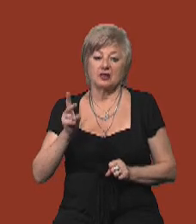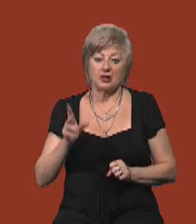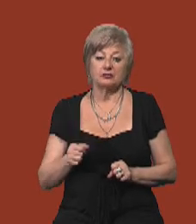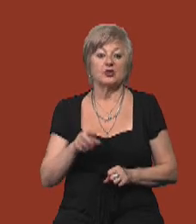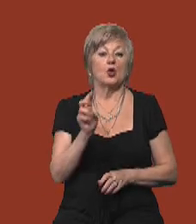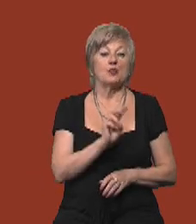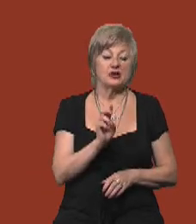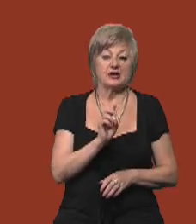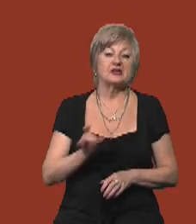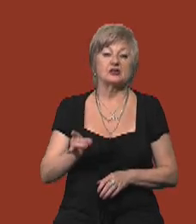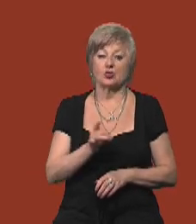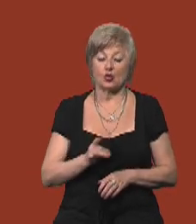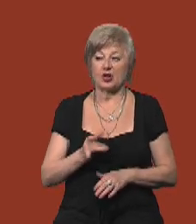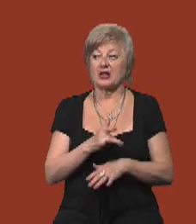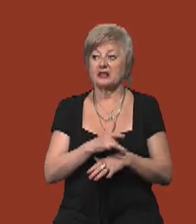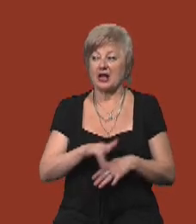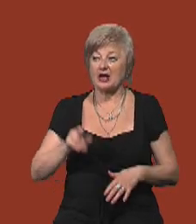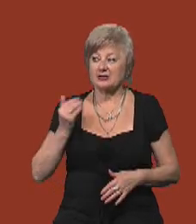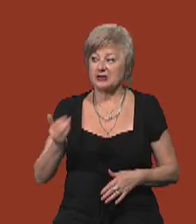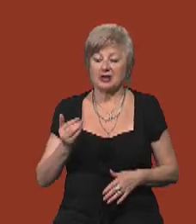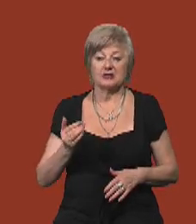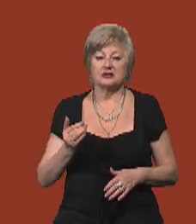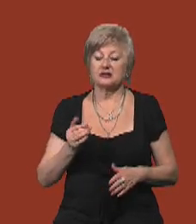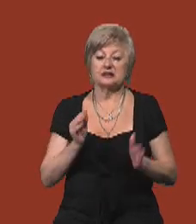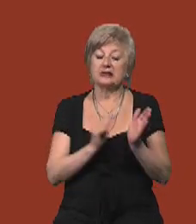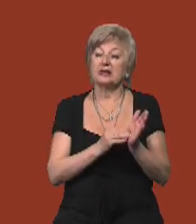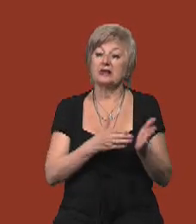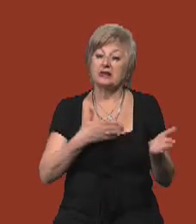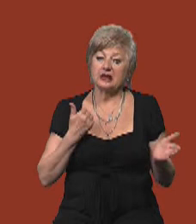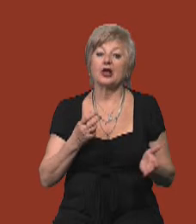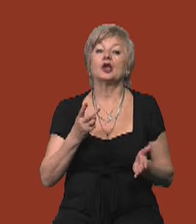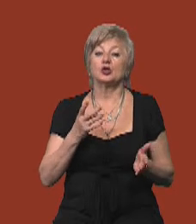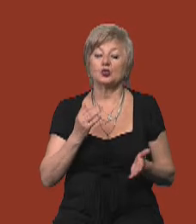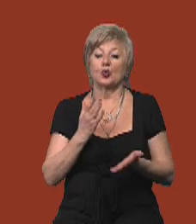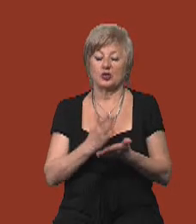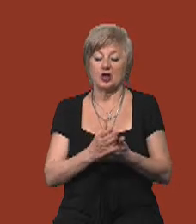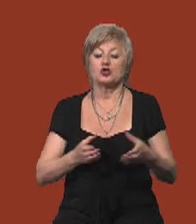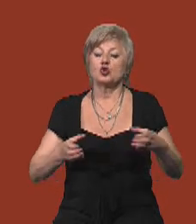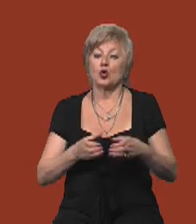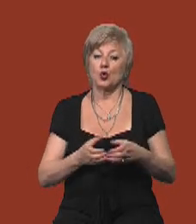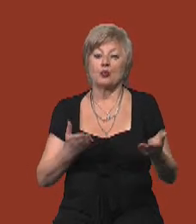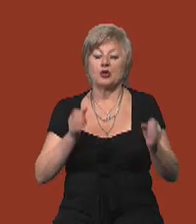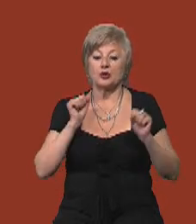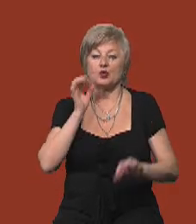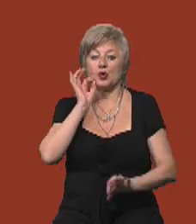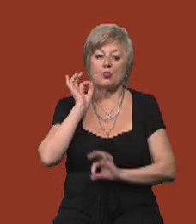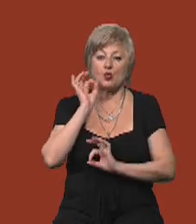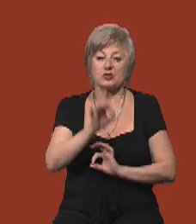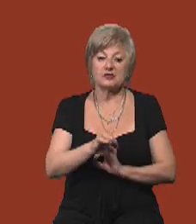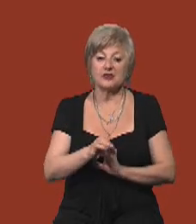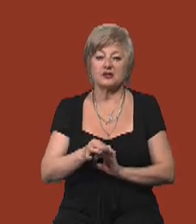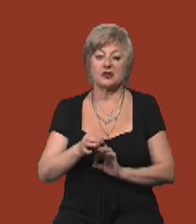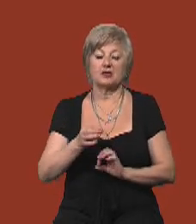і Бердянському районі адреса притулку не розголошується, але діє мобільна група і можна зателефонувати за